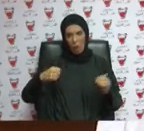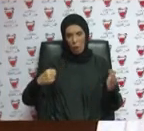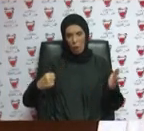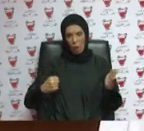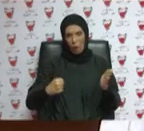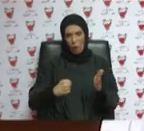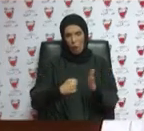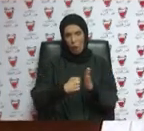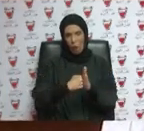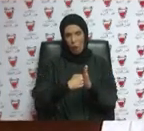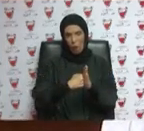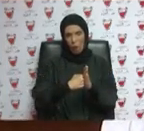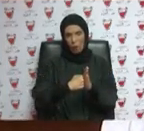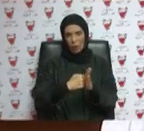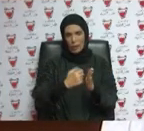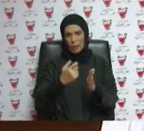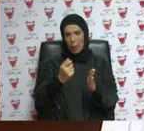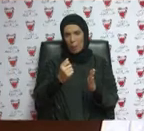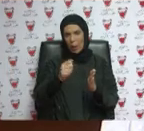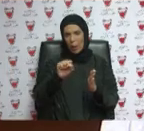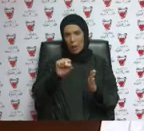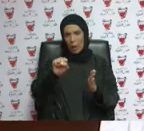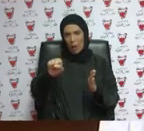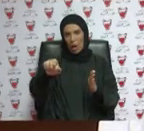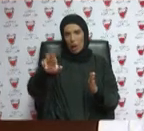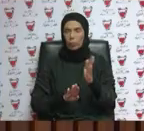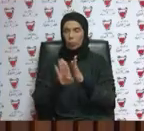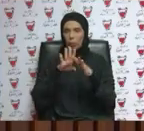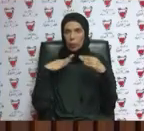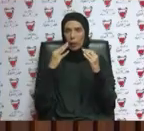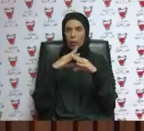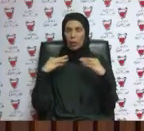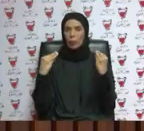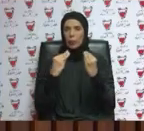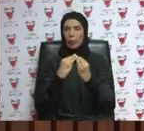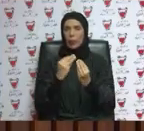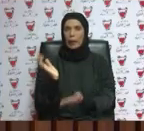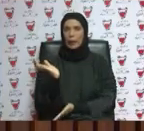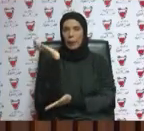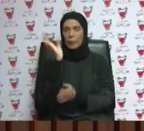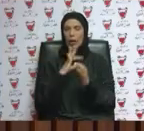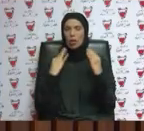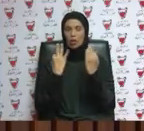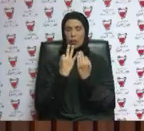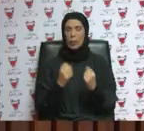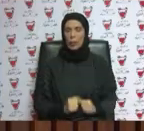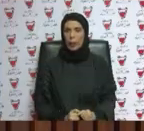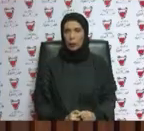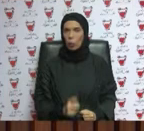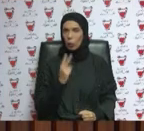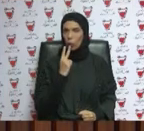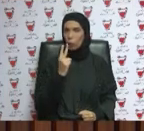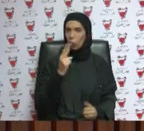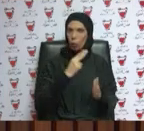الوطني ووزارة العمل والتنمية الاجتماعية والهيئة العامة للتأمين الاجتماعي، واطلعت